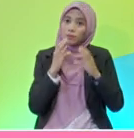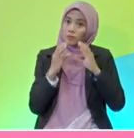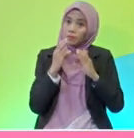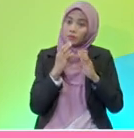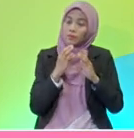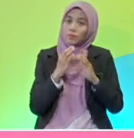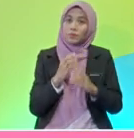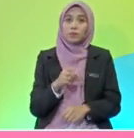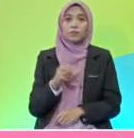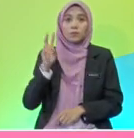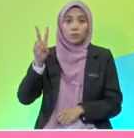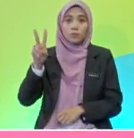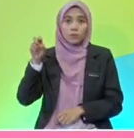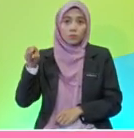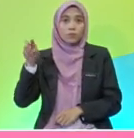perpuluhan